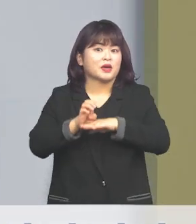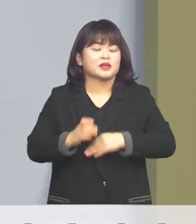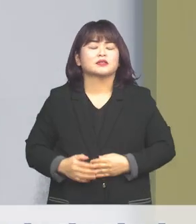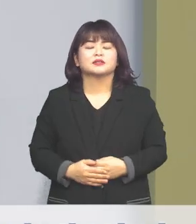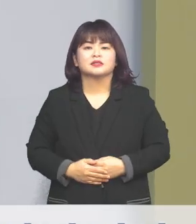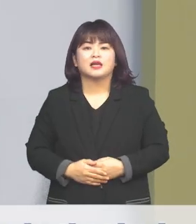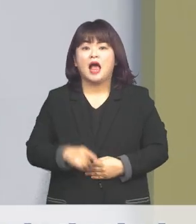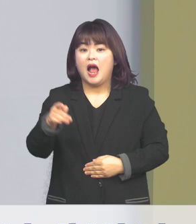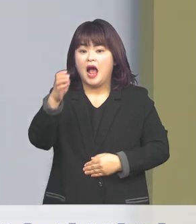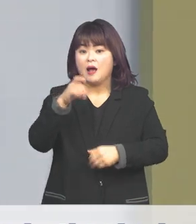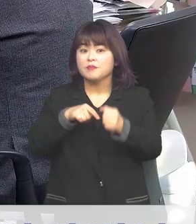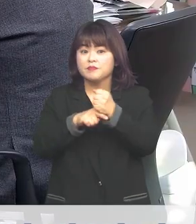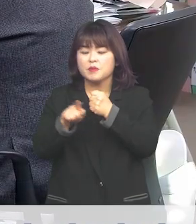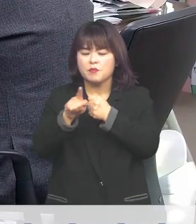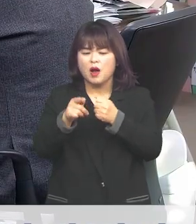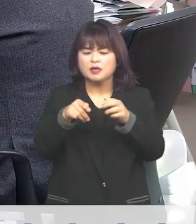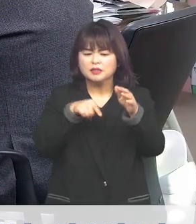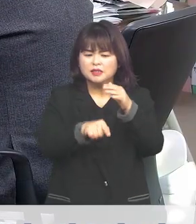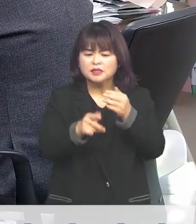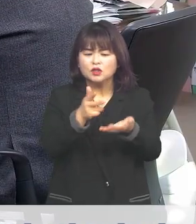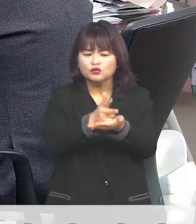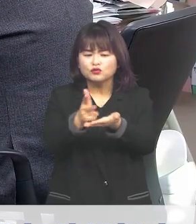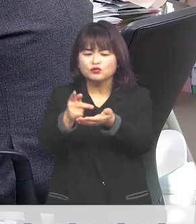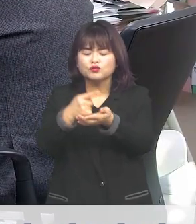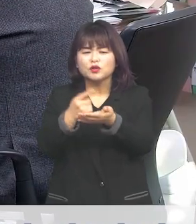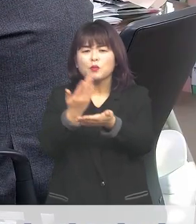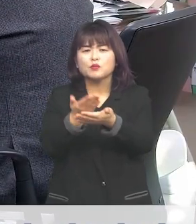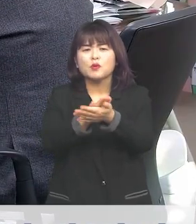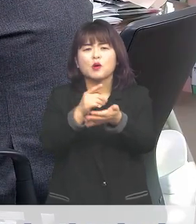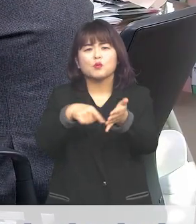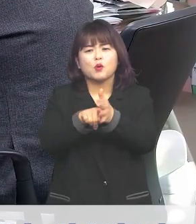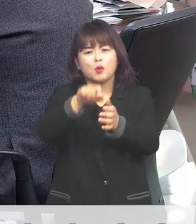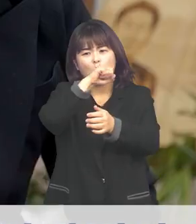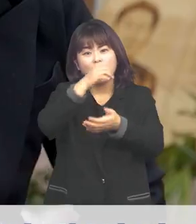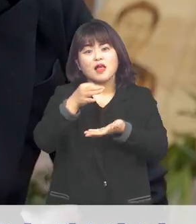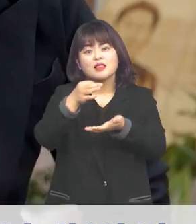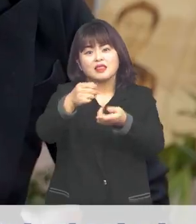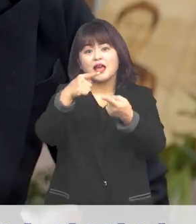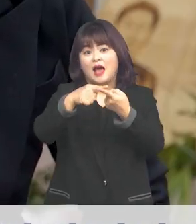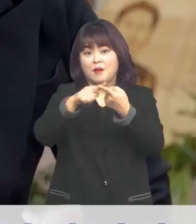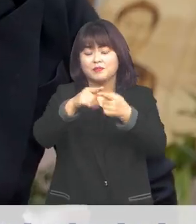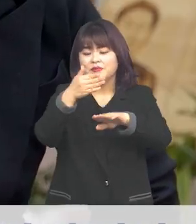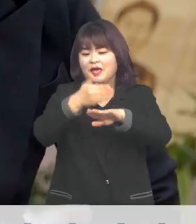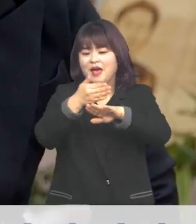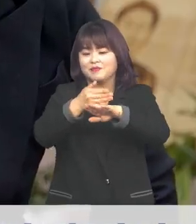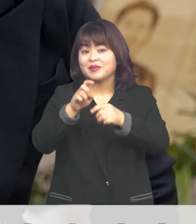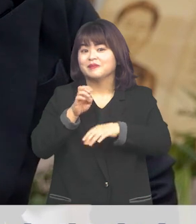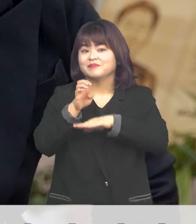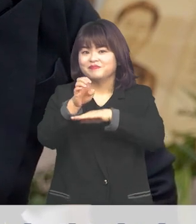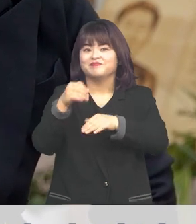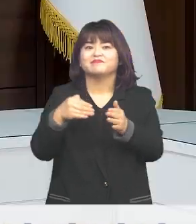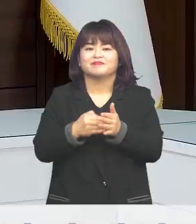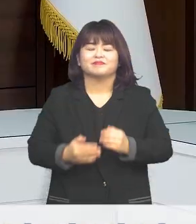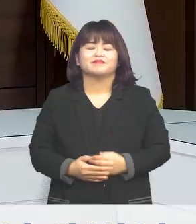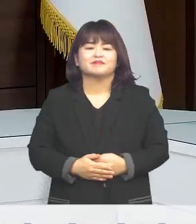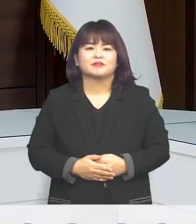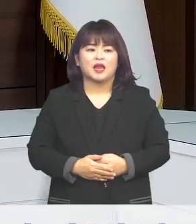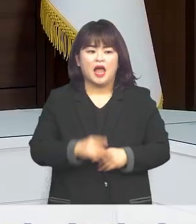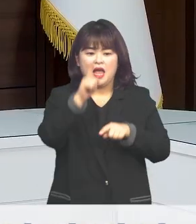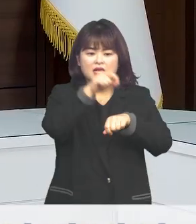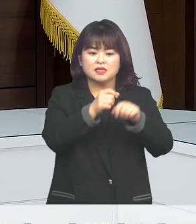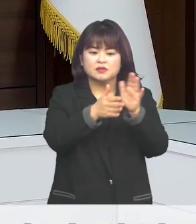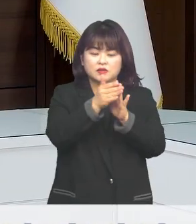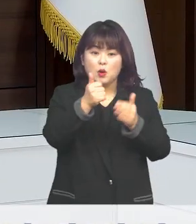받았습니다. 감사패에는 지하주차장 보수를 위한 보조금 지급에 대해 감사를 표하는 내용이 담겼습니다. 이어